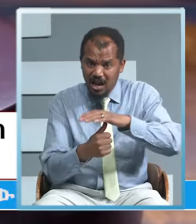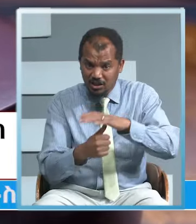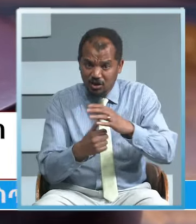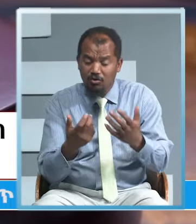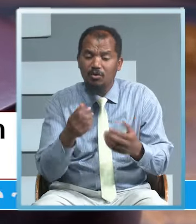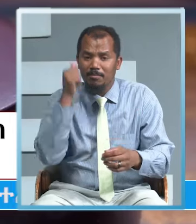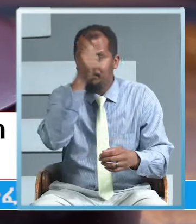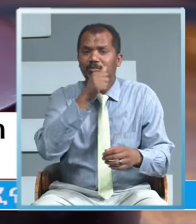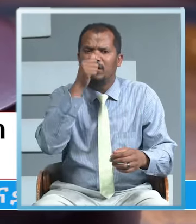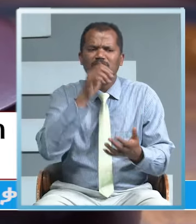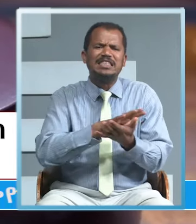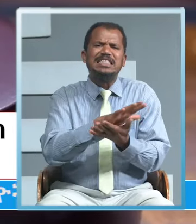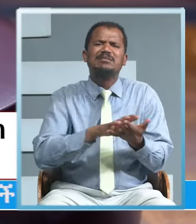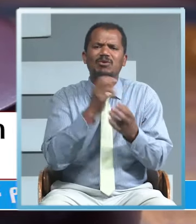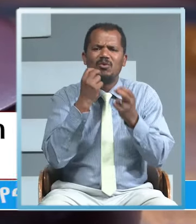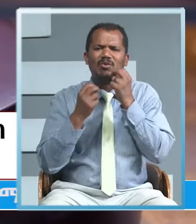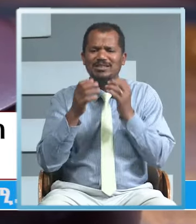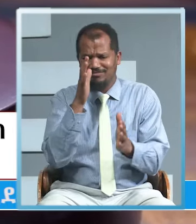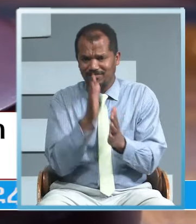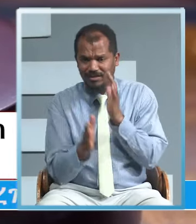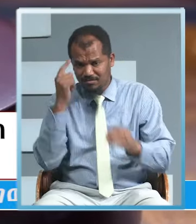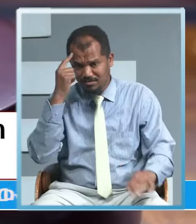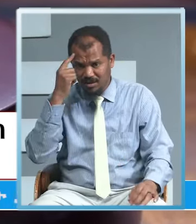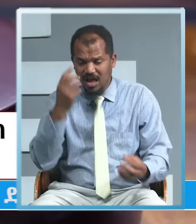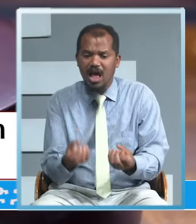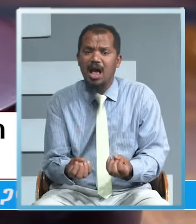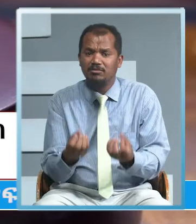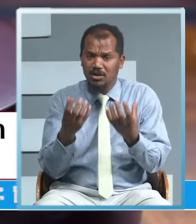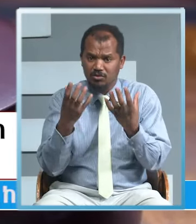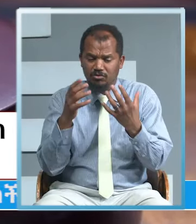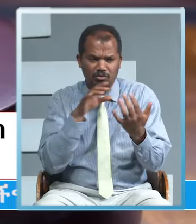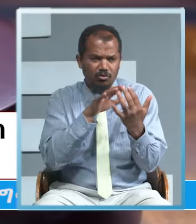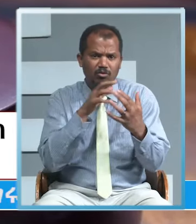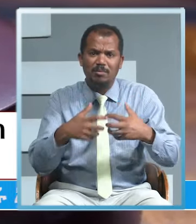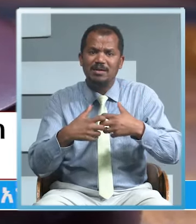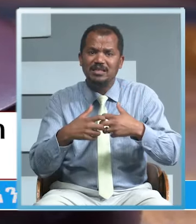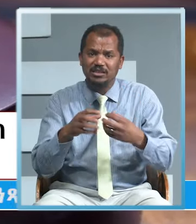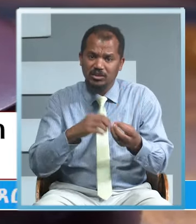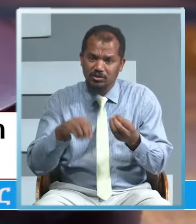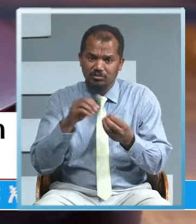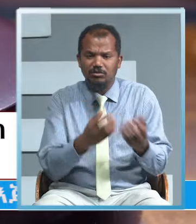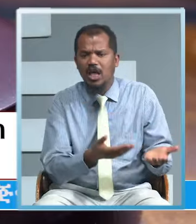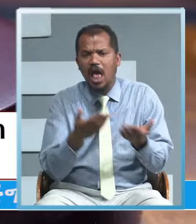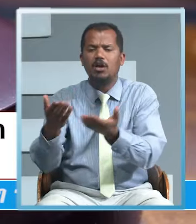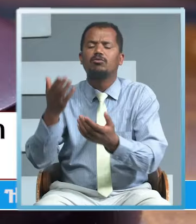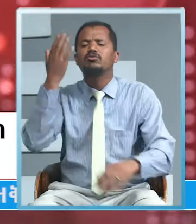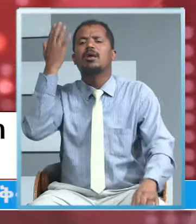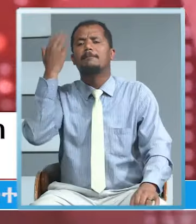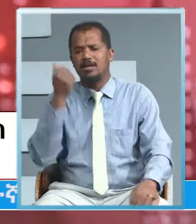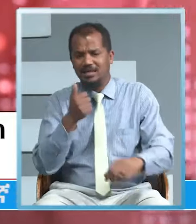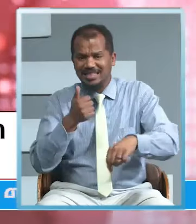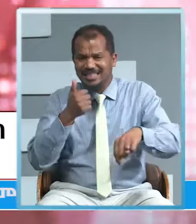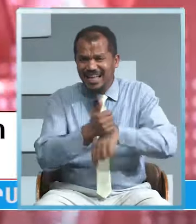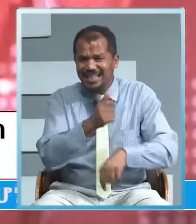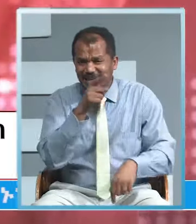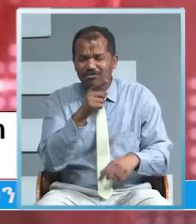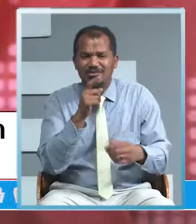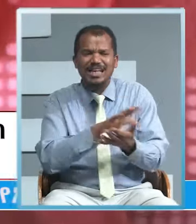ዳይሬክቶሬቱ በኢትዮጵያ የሽብር ወንጀል ለመፈጸም በማሰብ አብዛኛዎቹ የጦር መሳሪያዎችን ጭምር ሲያቀርቡ ነበር ነው ያለው።